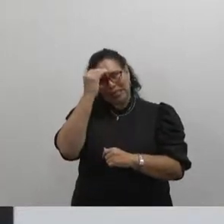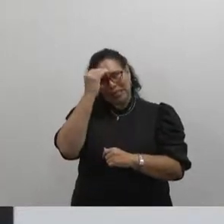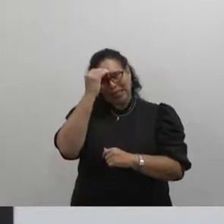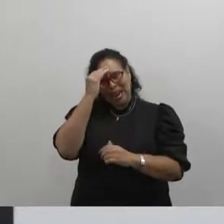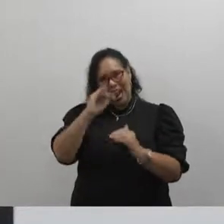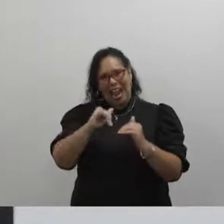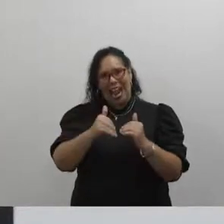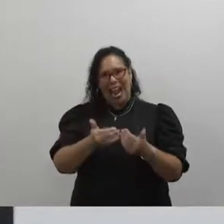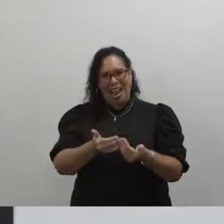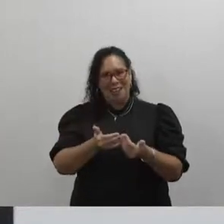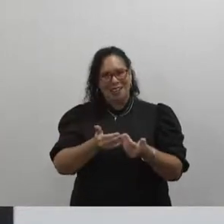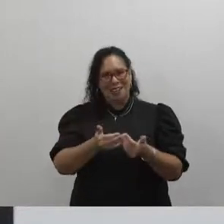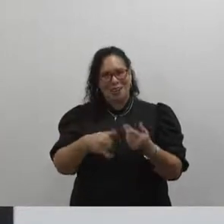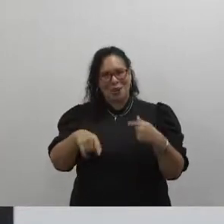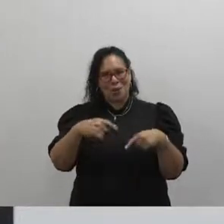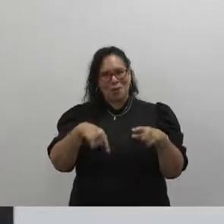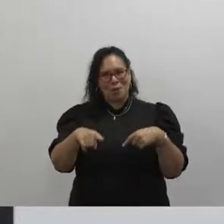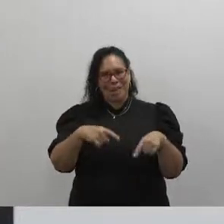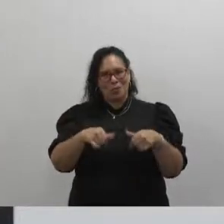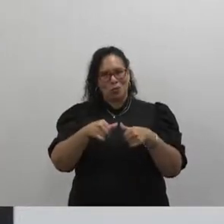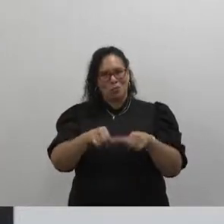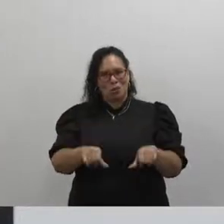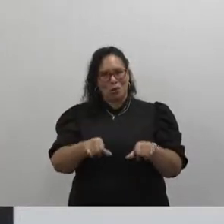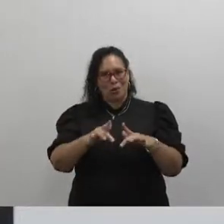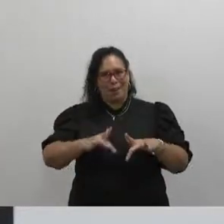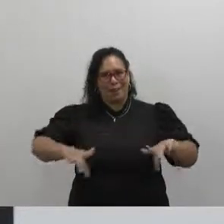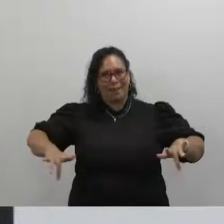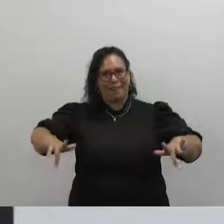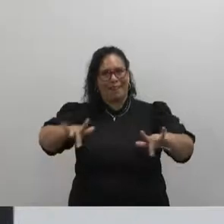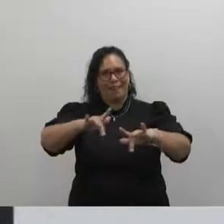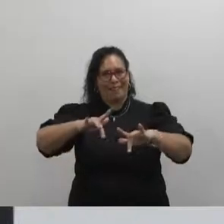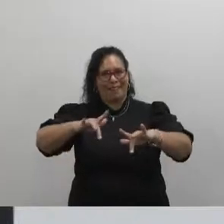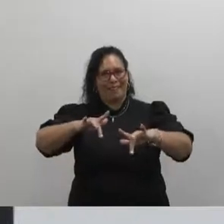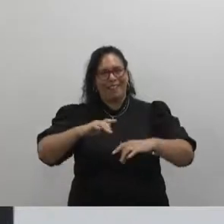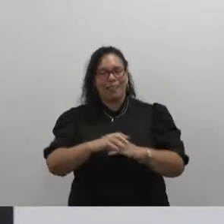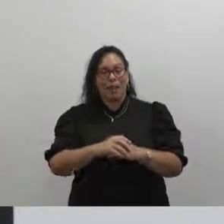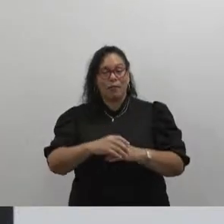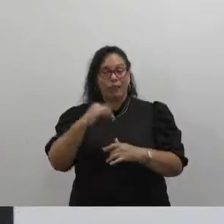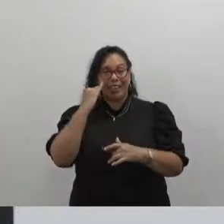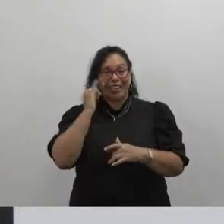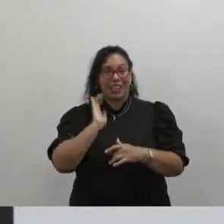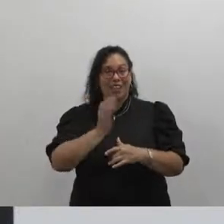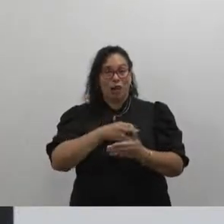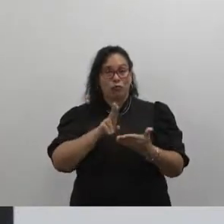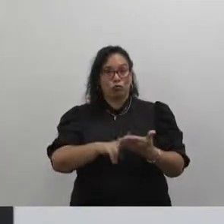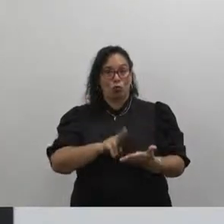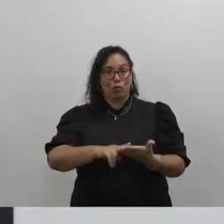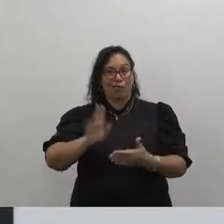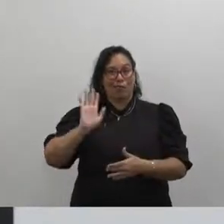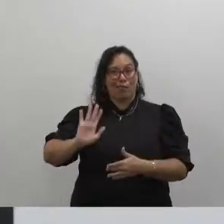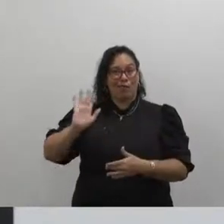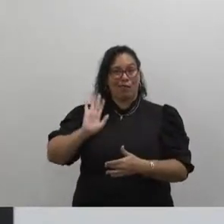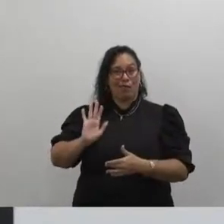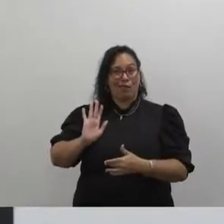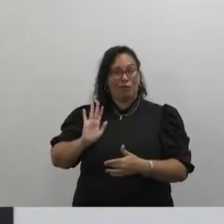cho nên hai dương thật là từ bên thả dương thơm mấy năm bay thả lớn đang thơm bàn miền ca anh nhớ